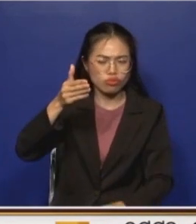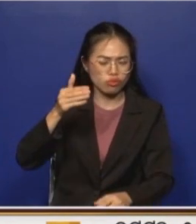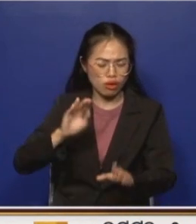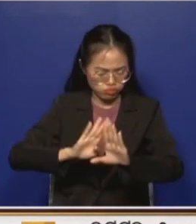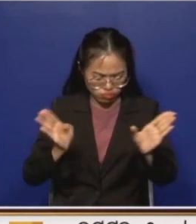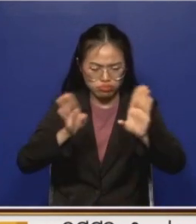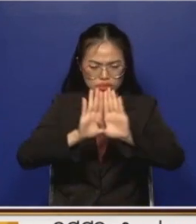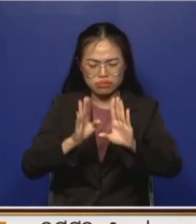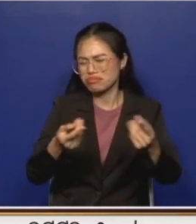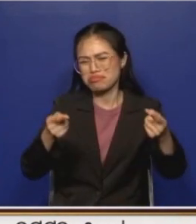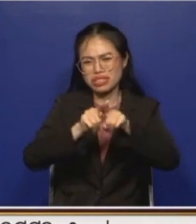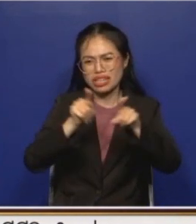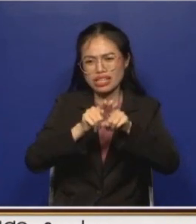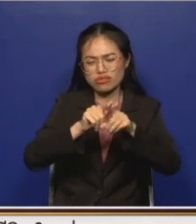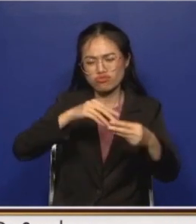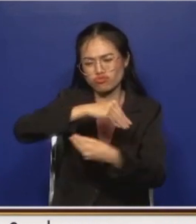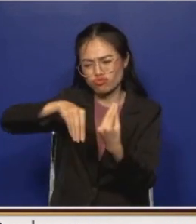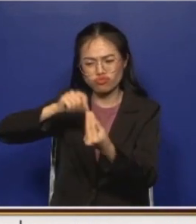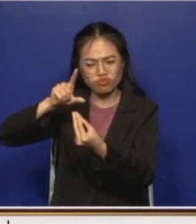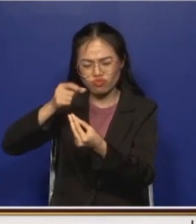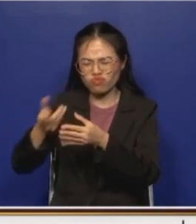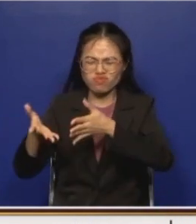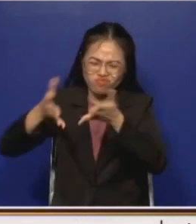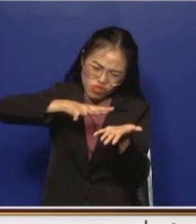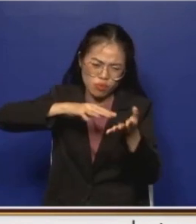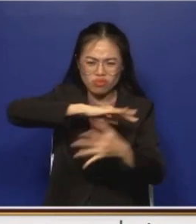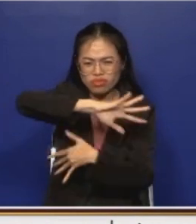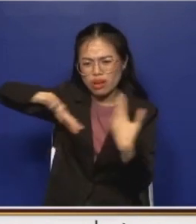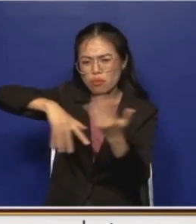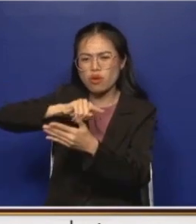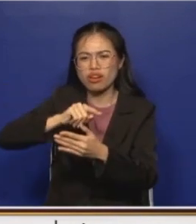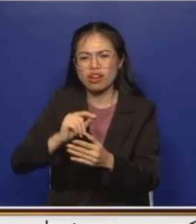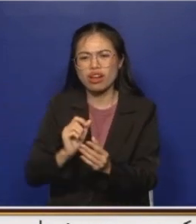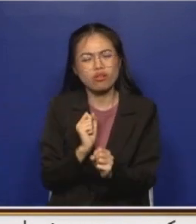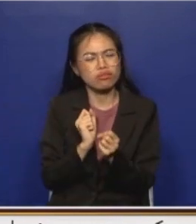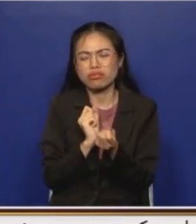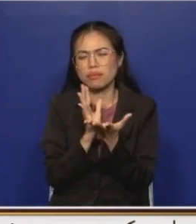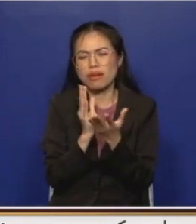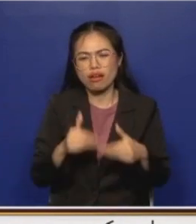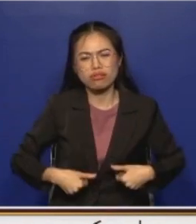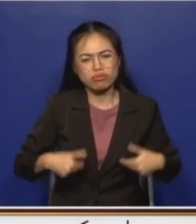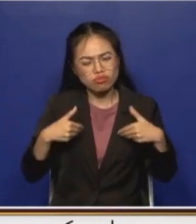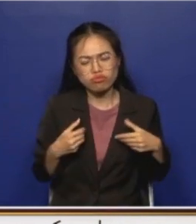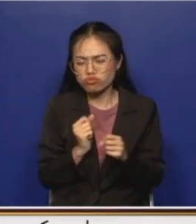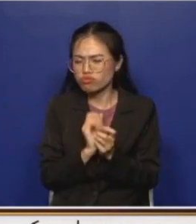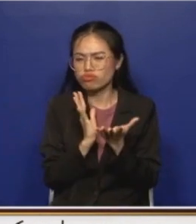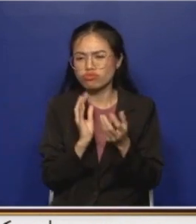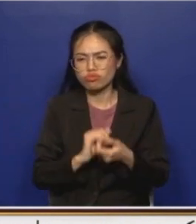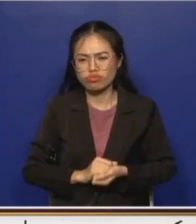ตรงนี้ผมเอามาเตือนความจำและผมกำลังจะบอกอะไรนะฮะผมกำลังจะก้าวเข้าไปพูดเรื่องโควิ